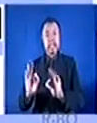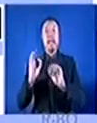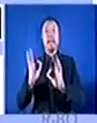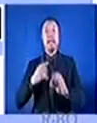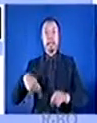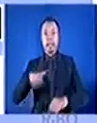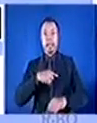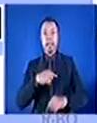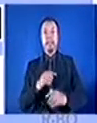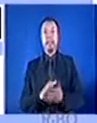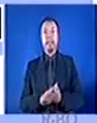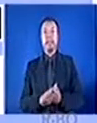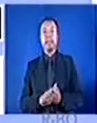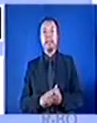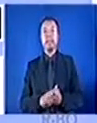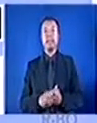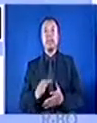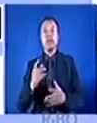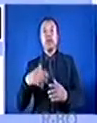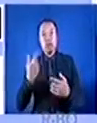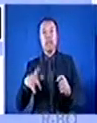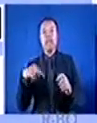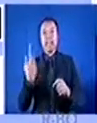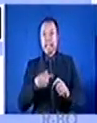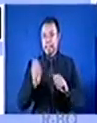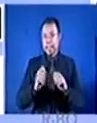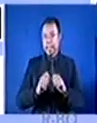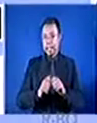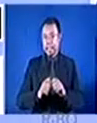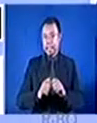kita akan kita revitalisasi,